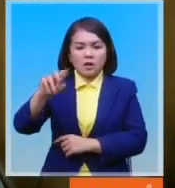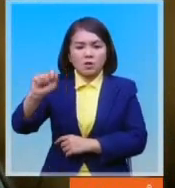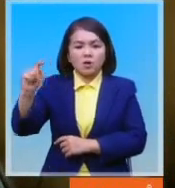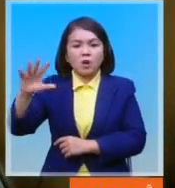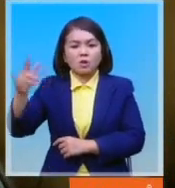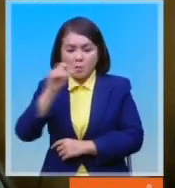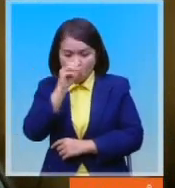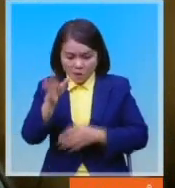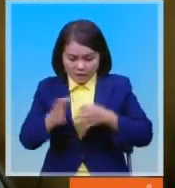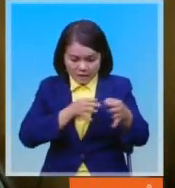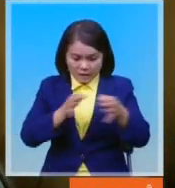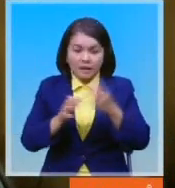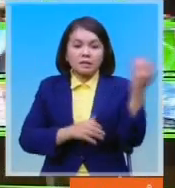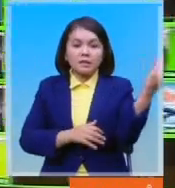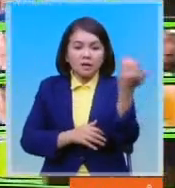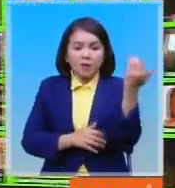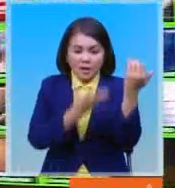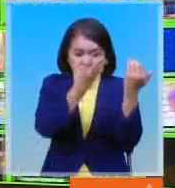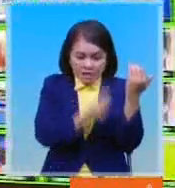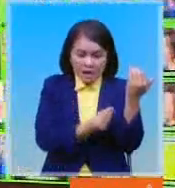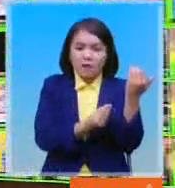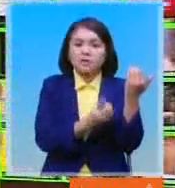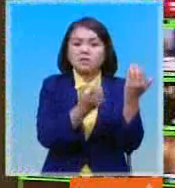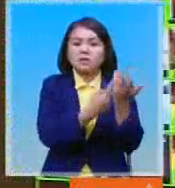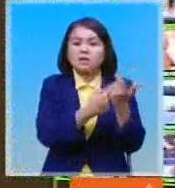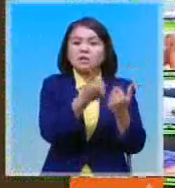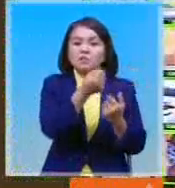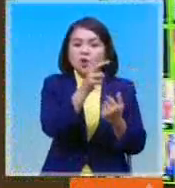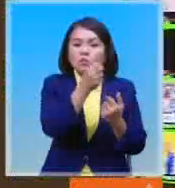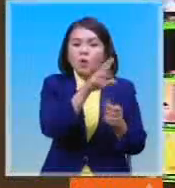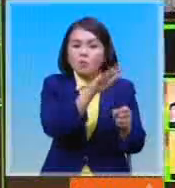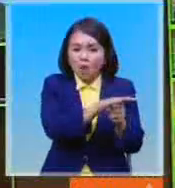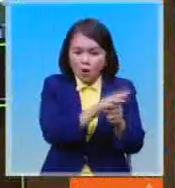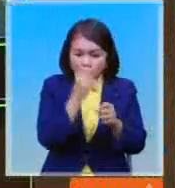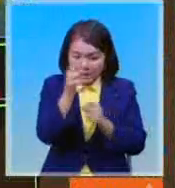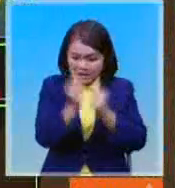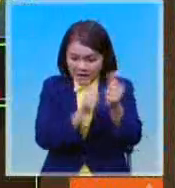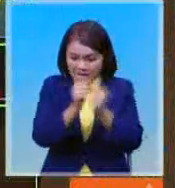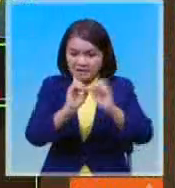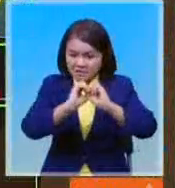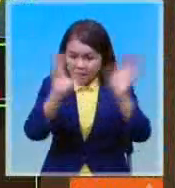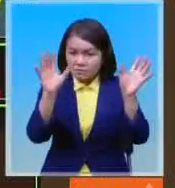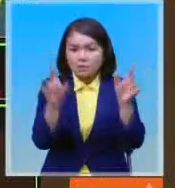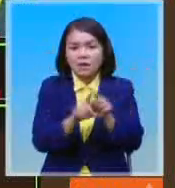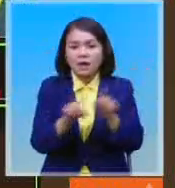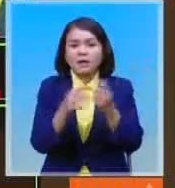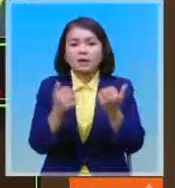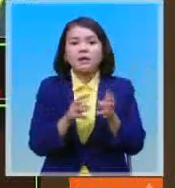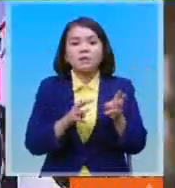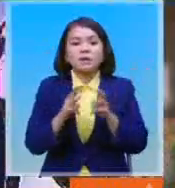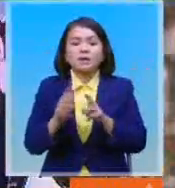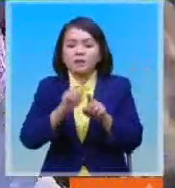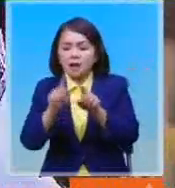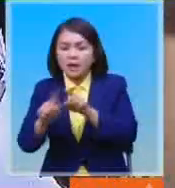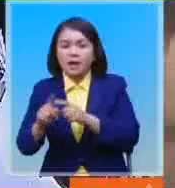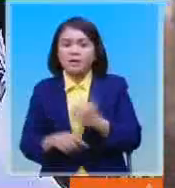าทีวีดิจิตอลควรเหลือ12ช่องเพื่อให้เห็นถึงการเปลี่ยนแปลงของธุรกิจที่ชัดเจนและหันมาแข่งขันด้านคอนเทนต์ที่มีคุณ